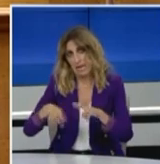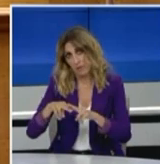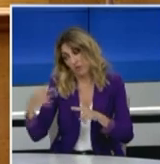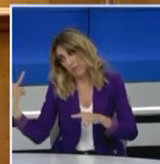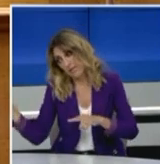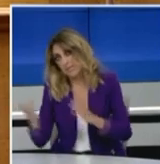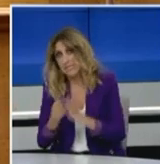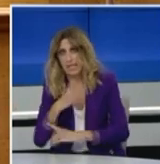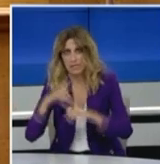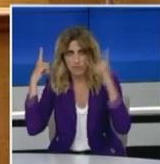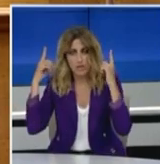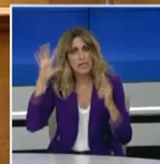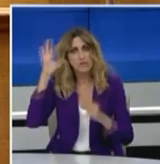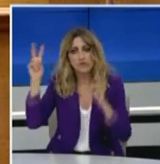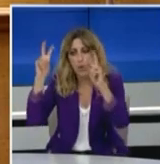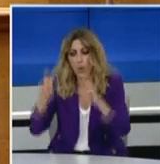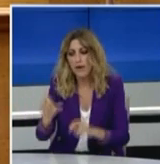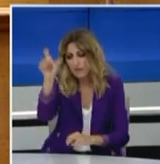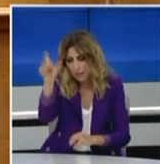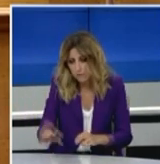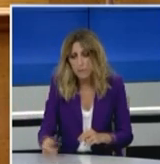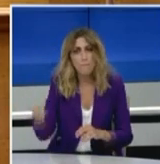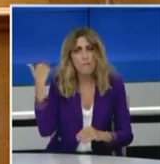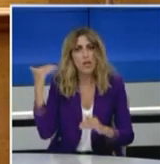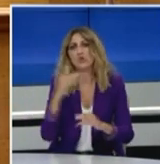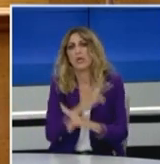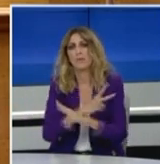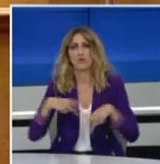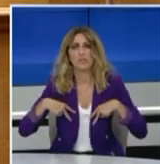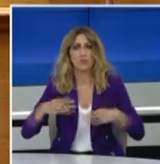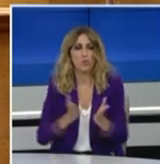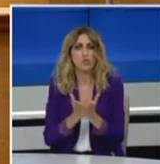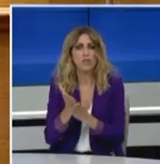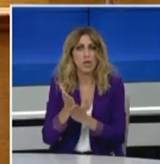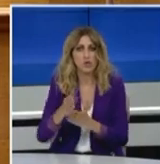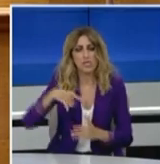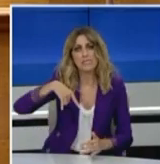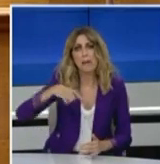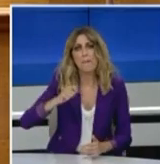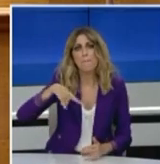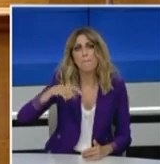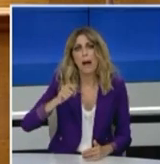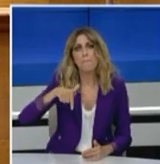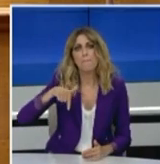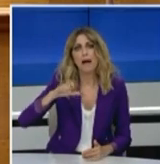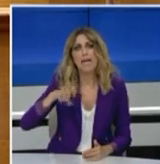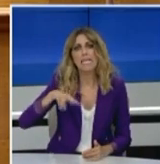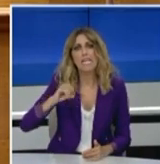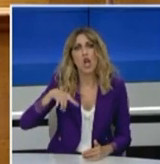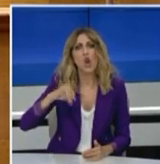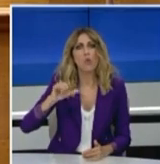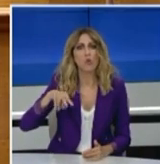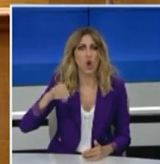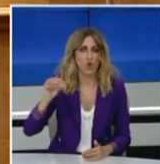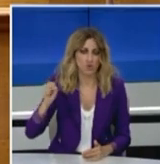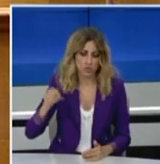κυρίου Παπαγγελόπουλου στη συγκεκριμένη υπόθεση που συστήθηκε σε αυτή τη Βουλή με την κοινοβουλευτική πλειοψηφία της Νέας